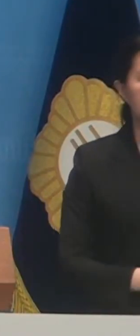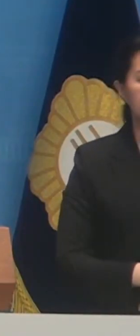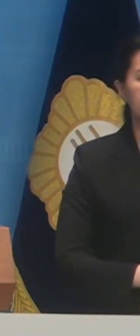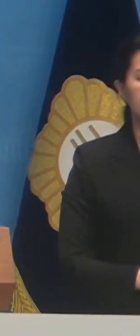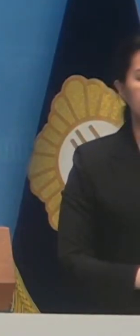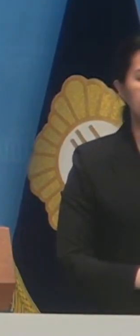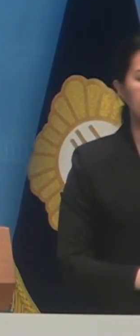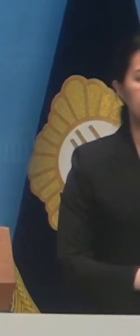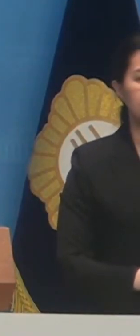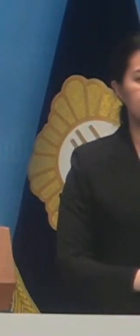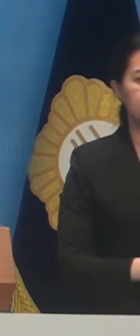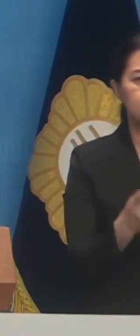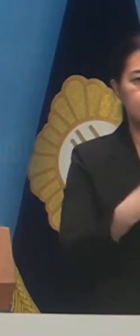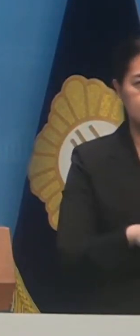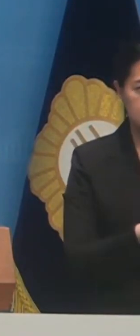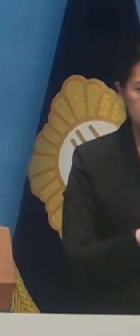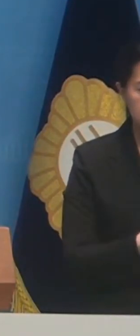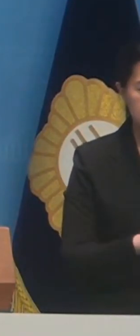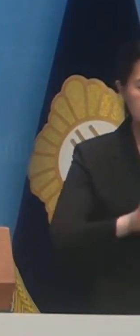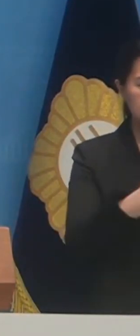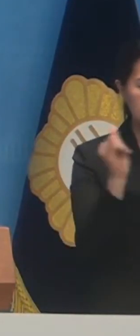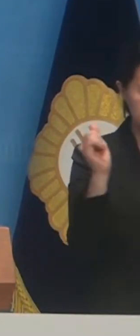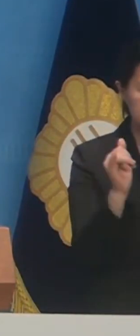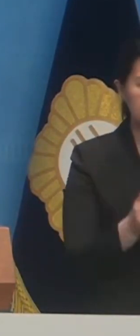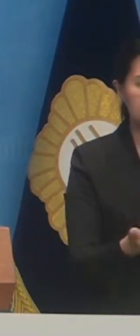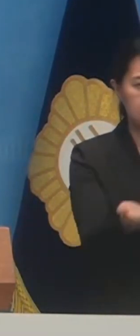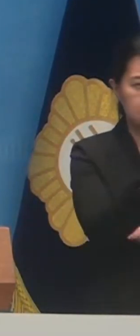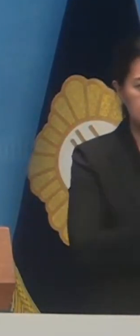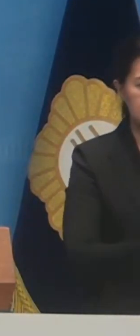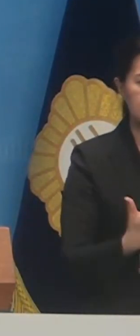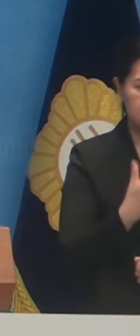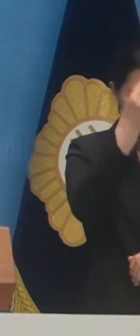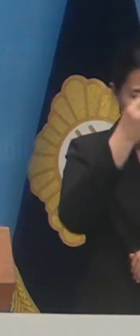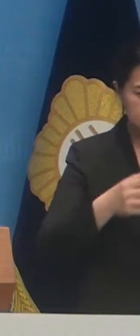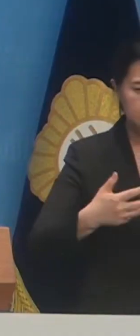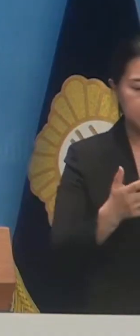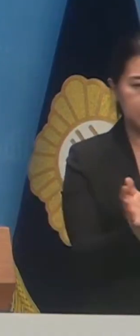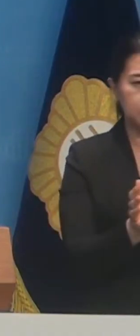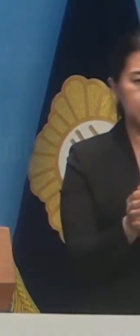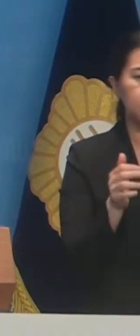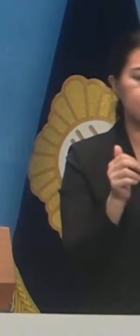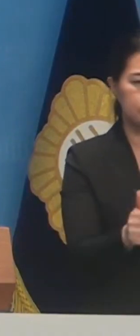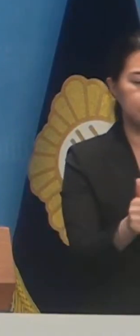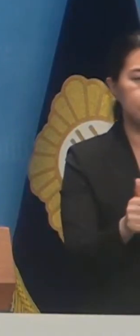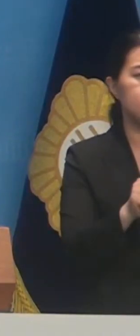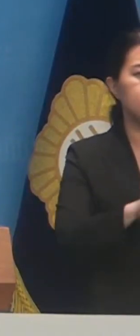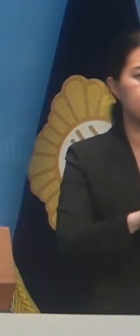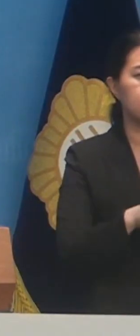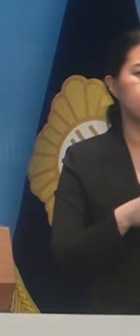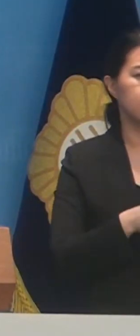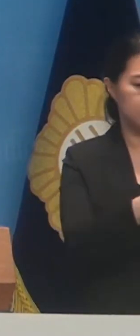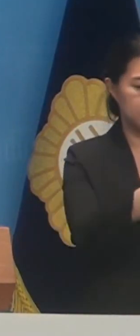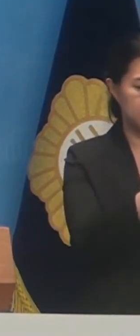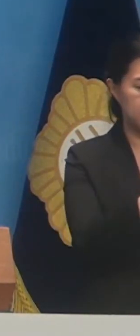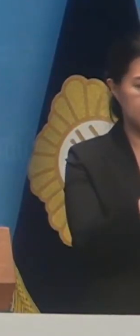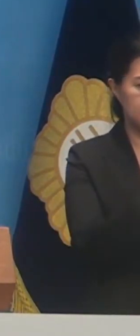합니다. 그러기 위해서는 국민들의 신속한 위헌정당 심판 청구에 대한